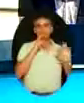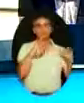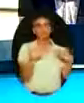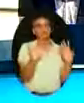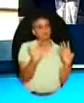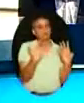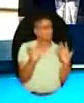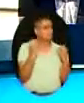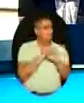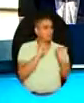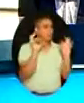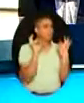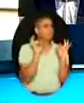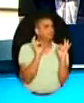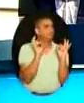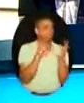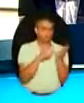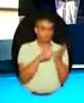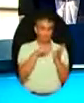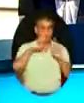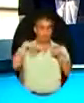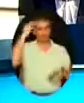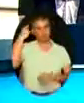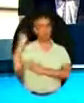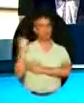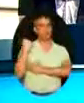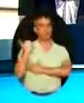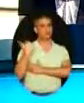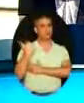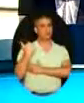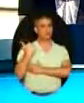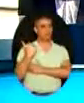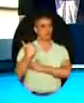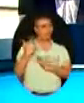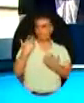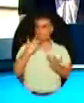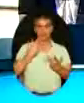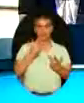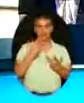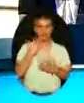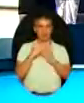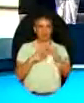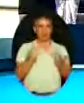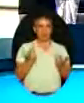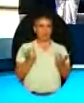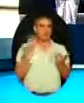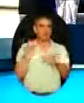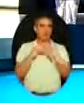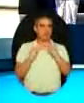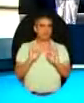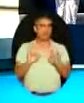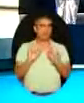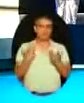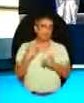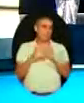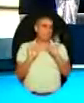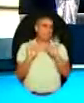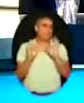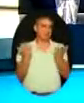7 שנים שלא היו פיגועים. מכיוון שהייתה רשות פלסטינית חזקה, והייתה מדינת ישראל שכן קידמה